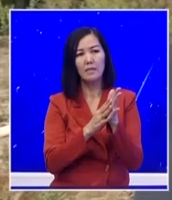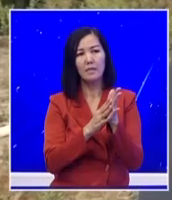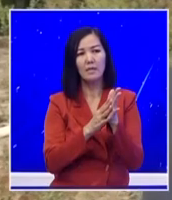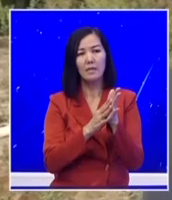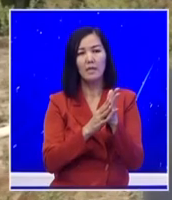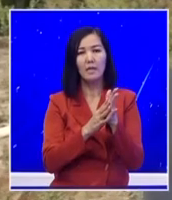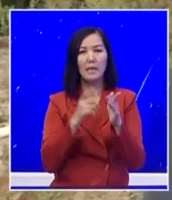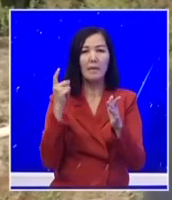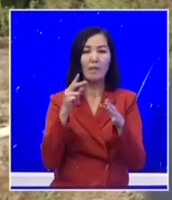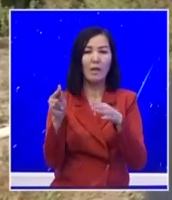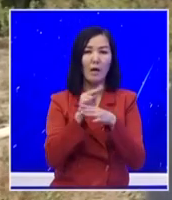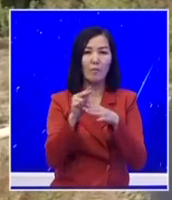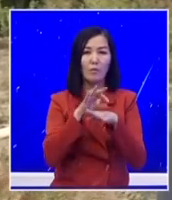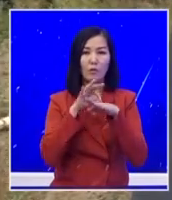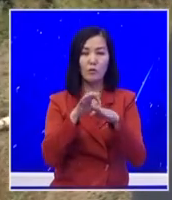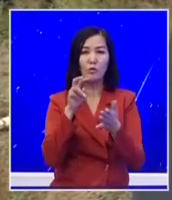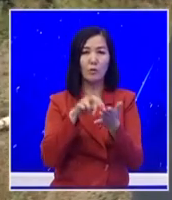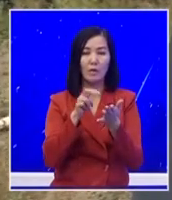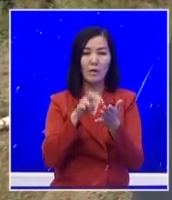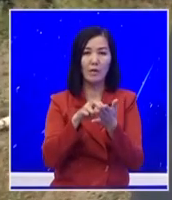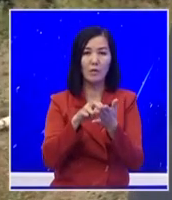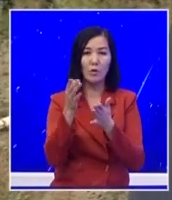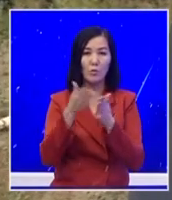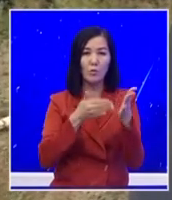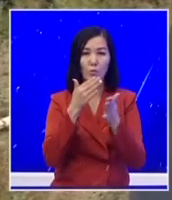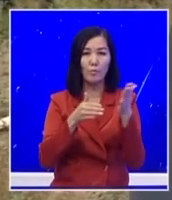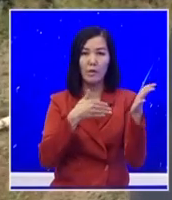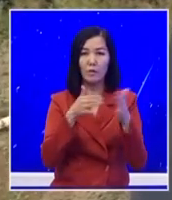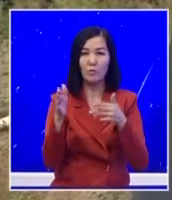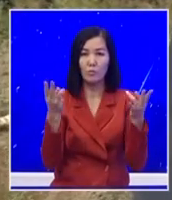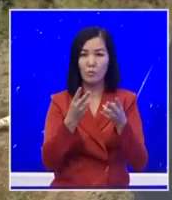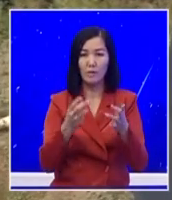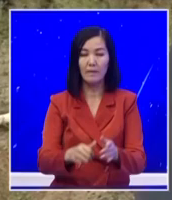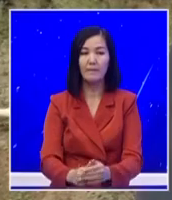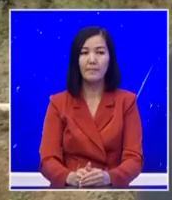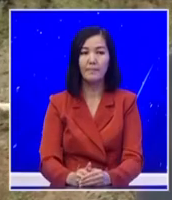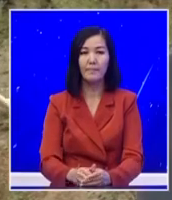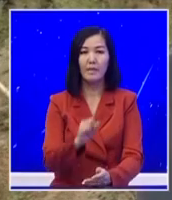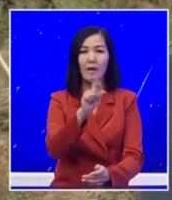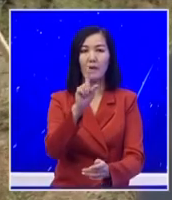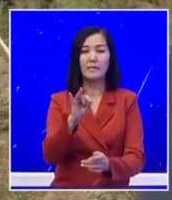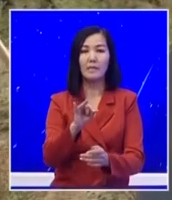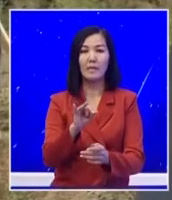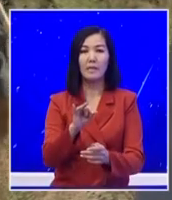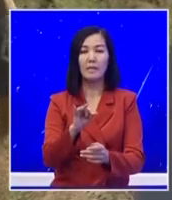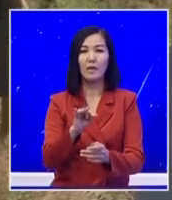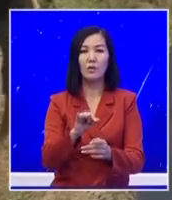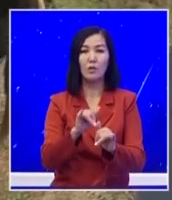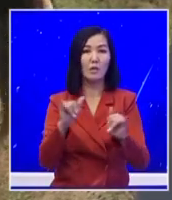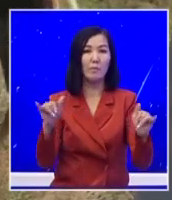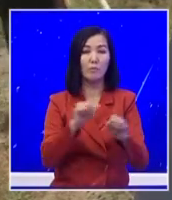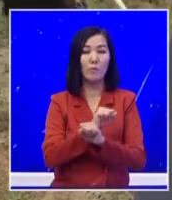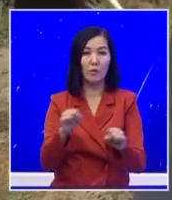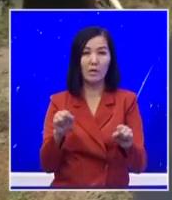химиябіркөтке жүріп жатыр, азиатқа шегіртке. Біздің мақсатымыз, самый главный, азиатқа шегірткен қанатына тұрғызбау керек, шырмау